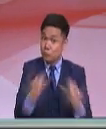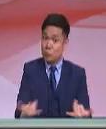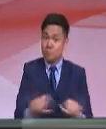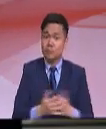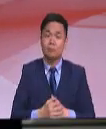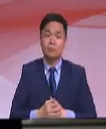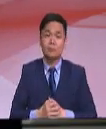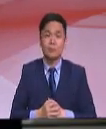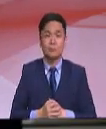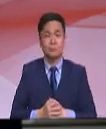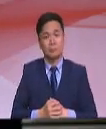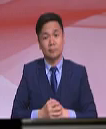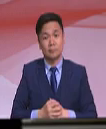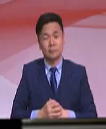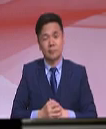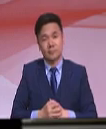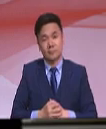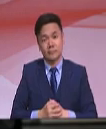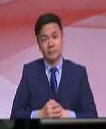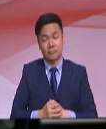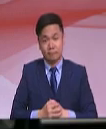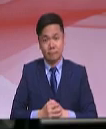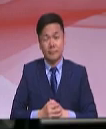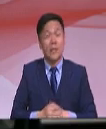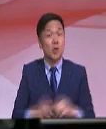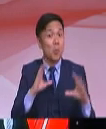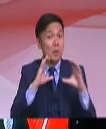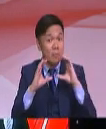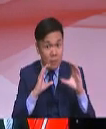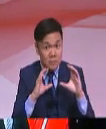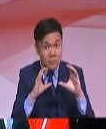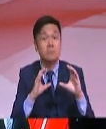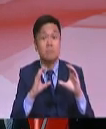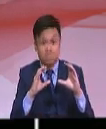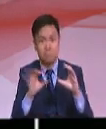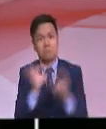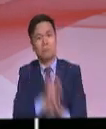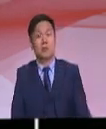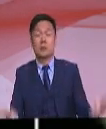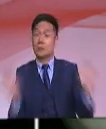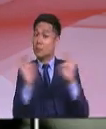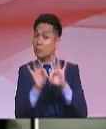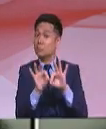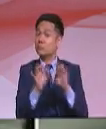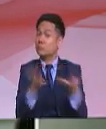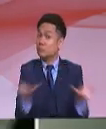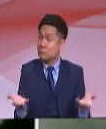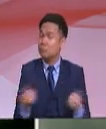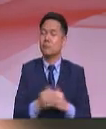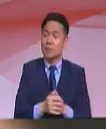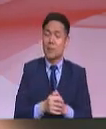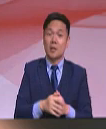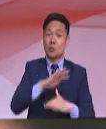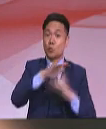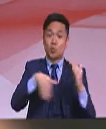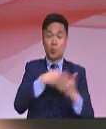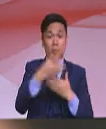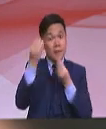kini. Peranan komunikasi amat penting untuk menentukan